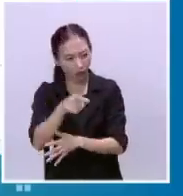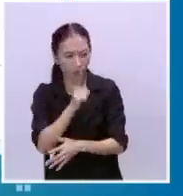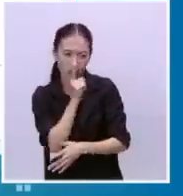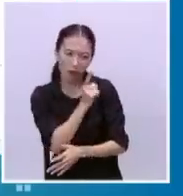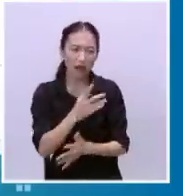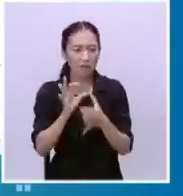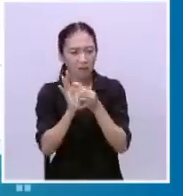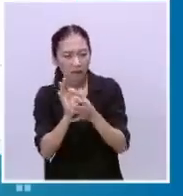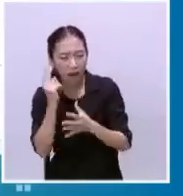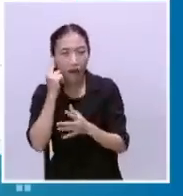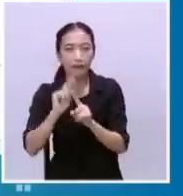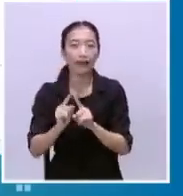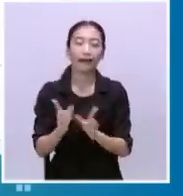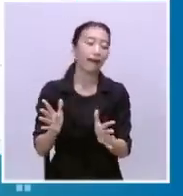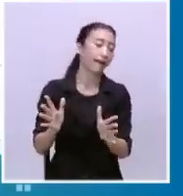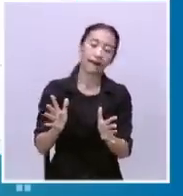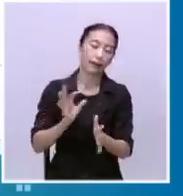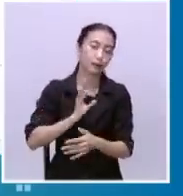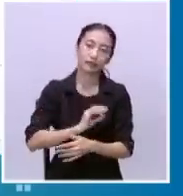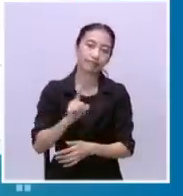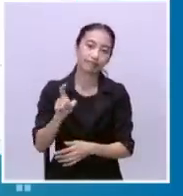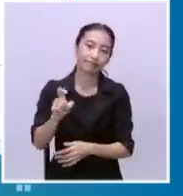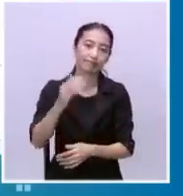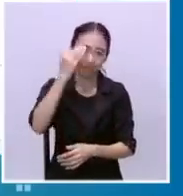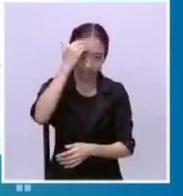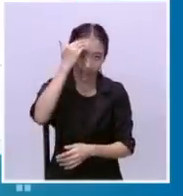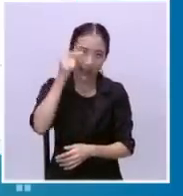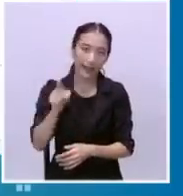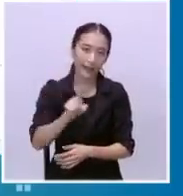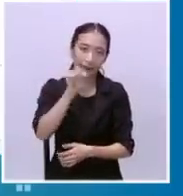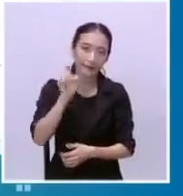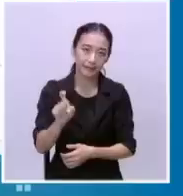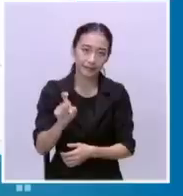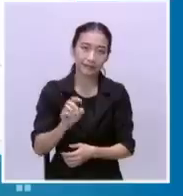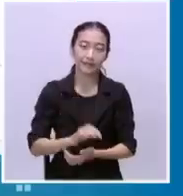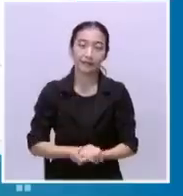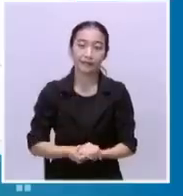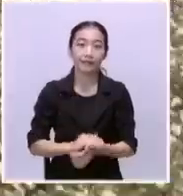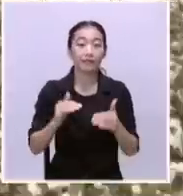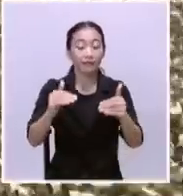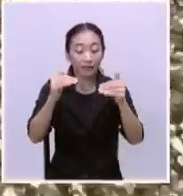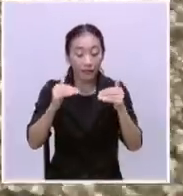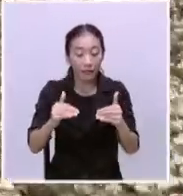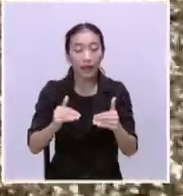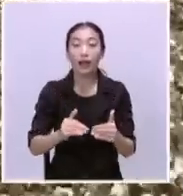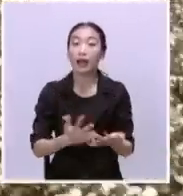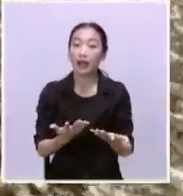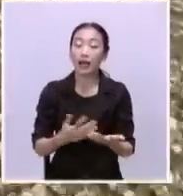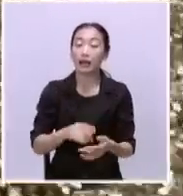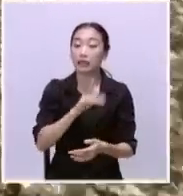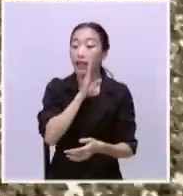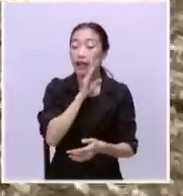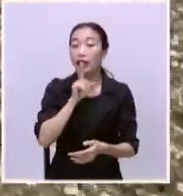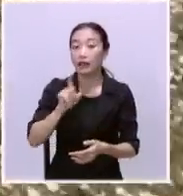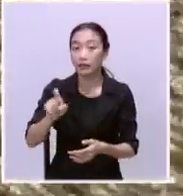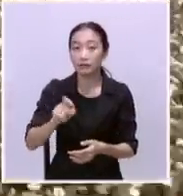จะมากังวลได้อย่างไรนะคะอันนี้เป็นการตั้งคำถามจาก China Media Group แล้วก็นอกจากนี้จะอธิบายอย่างไรจากการที่ม